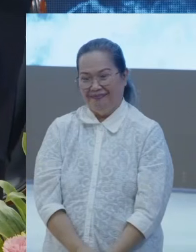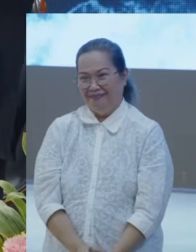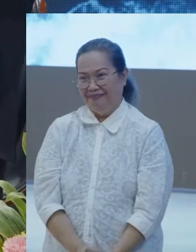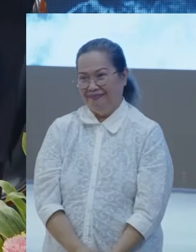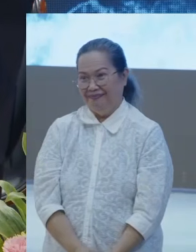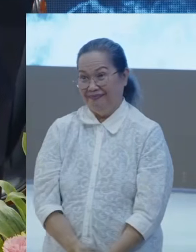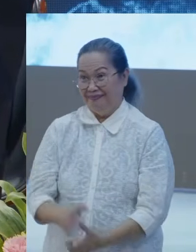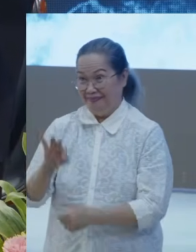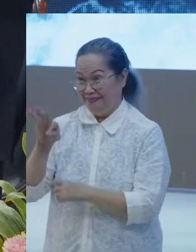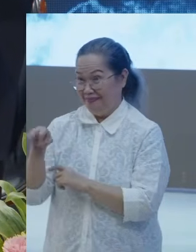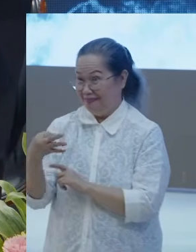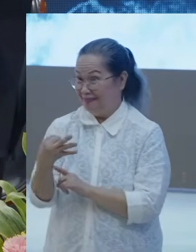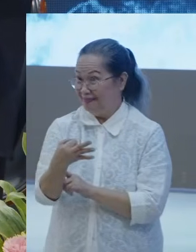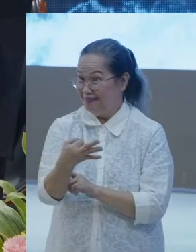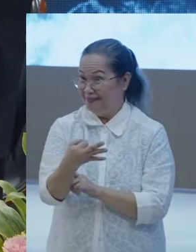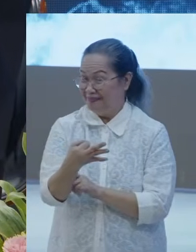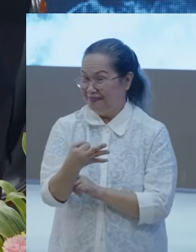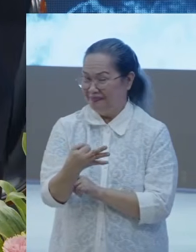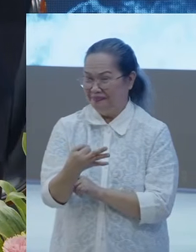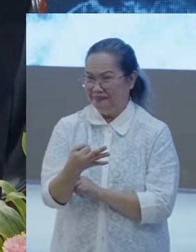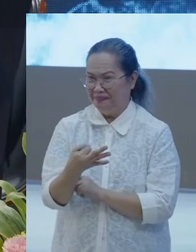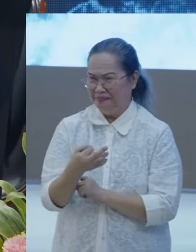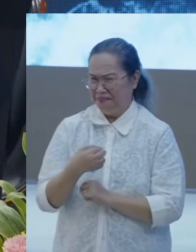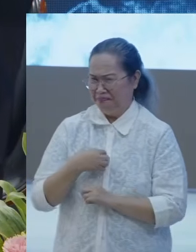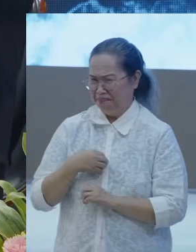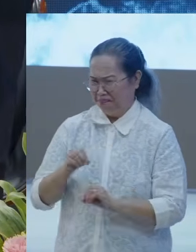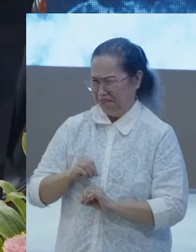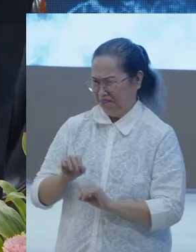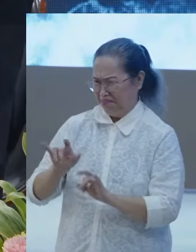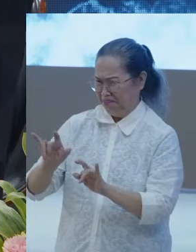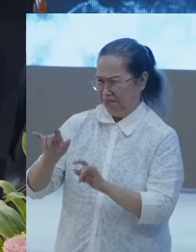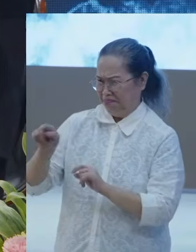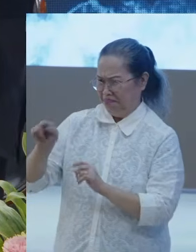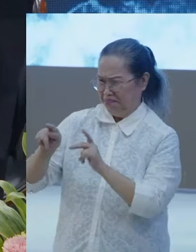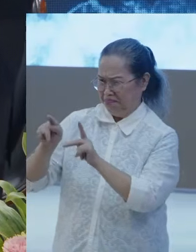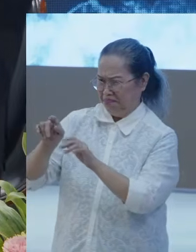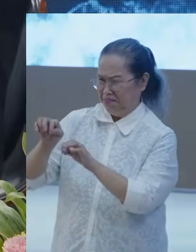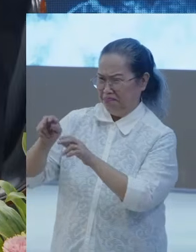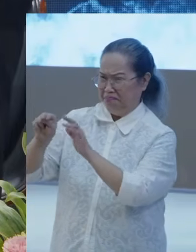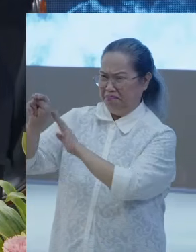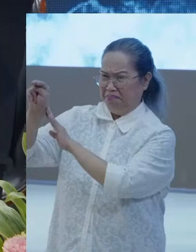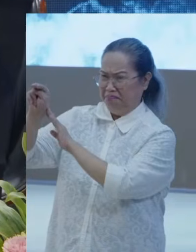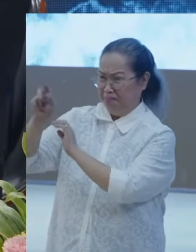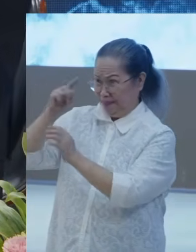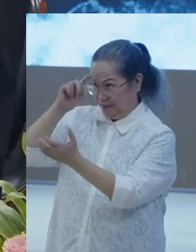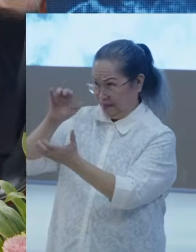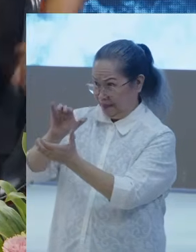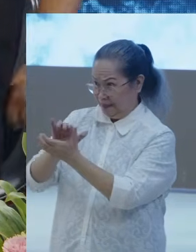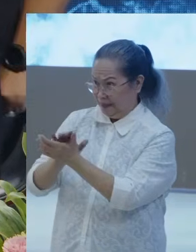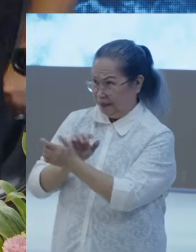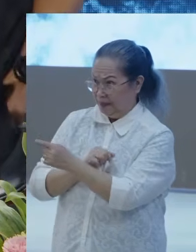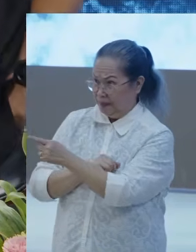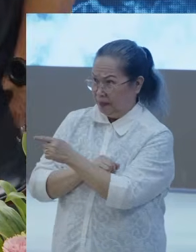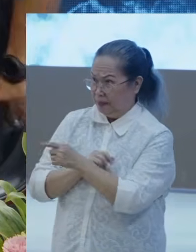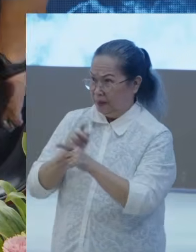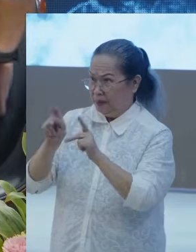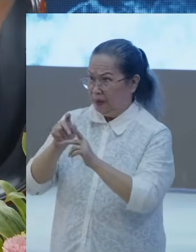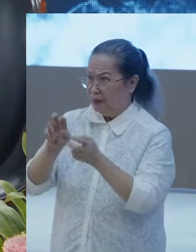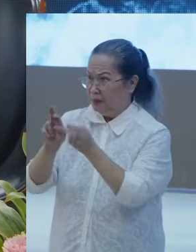Si Jonah, walang pag-ibig sa mga taga-Nineveh. Nung sila ay naniwala, sabi ko na,